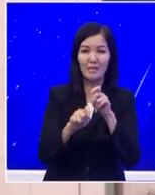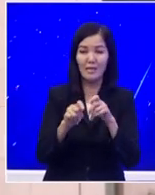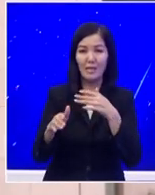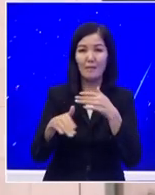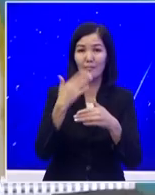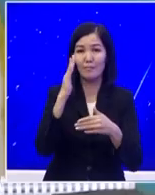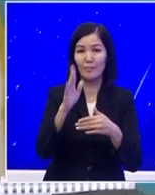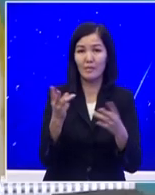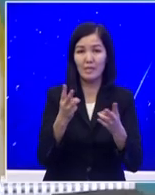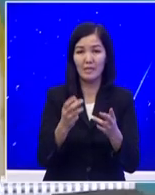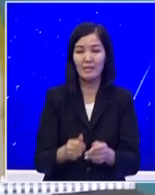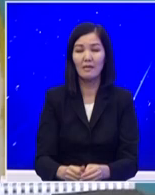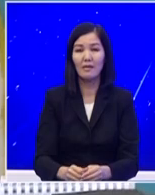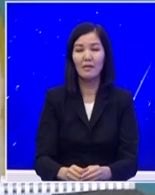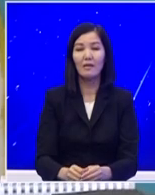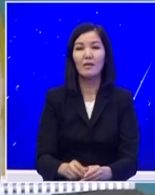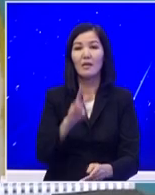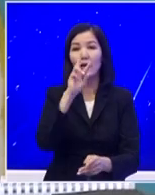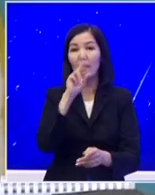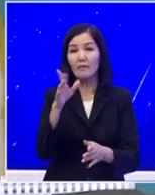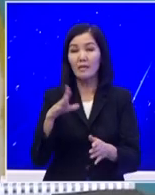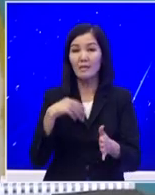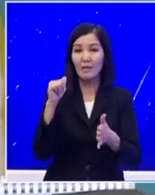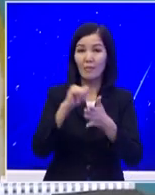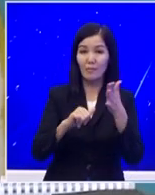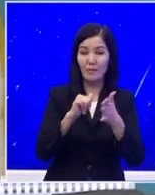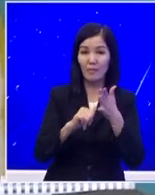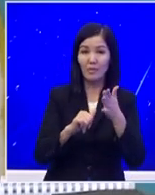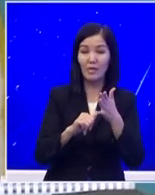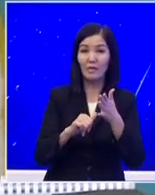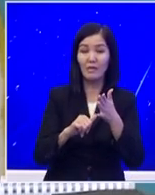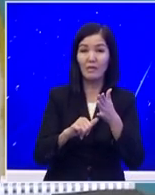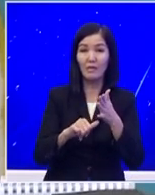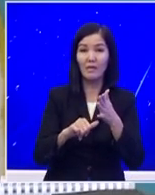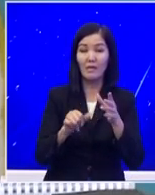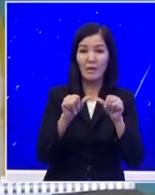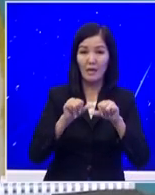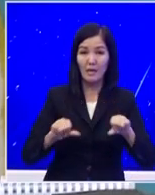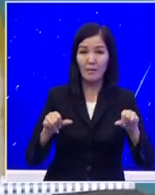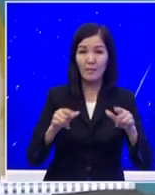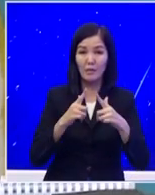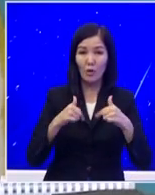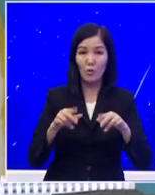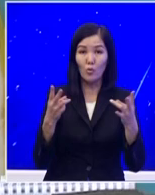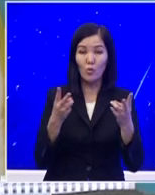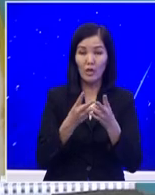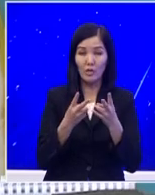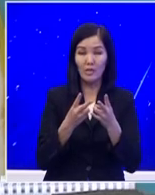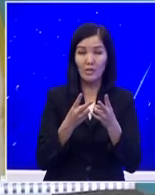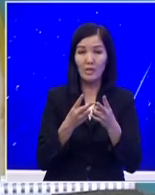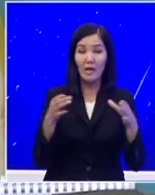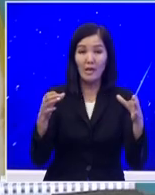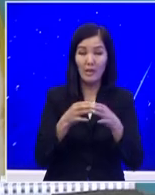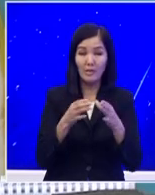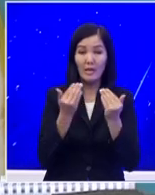тартылуы тиіс. Жіберілген қателіктер мен олқылықтарды анықтайтын арнайы комиссия құру қажет. Бұл